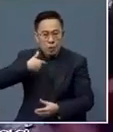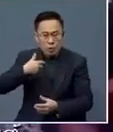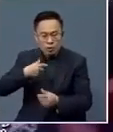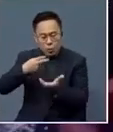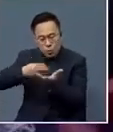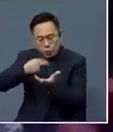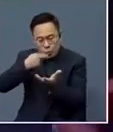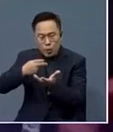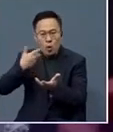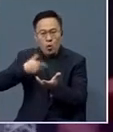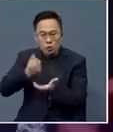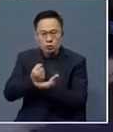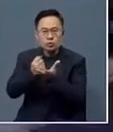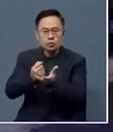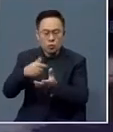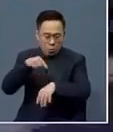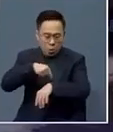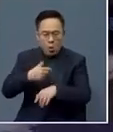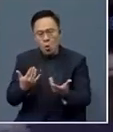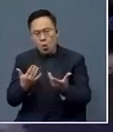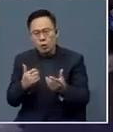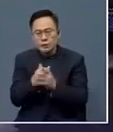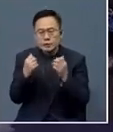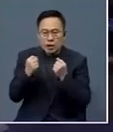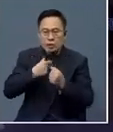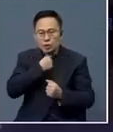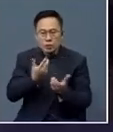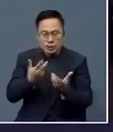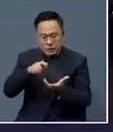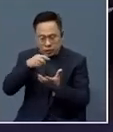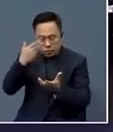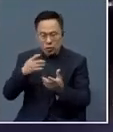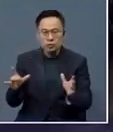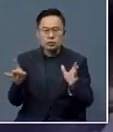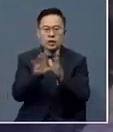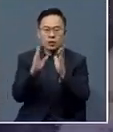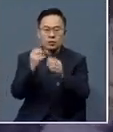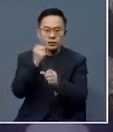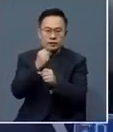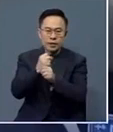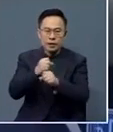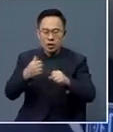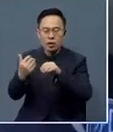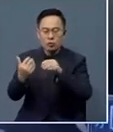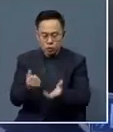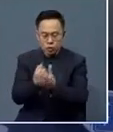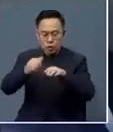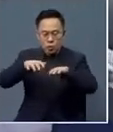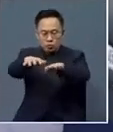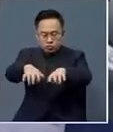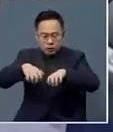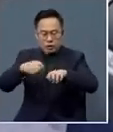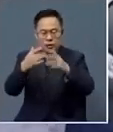และบะหมี่กึ่งสำเร็จรูปช่วยประทังความหิวผ่อนคลายความหนาวอีกทางหนึ่งก่อนที่ในที่สุดเจ้าหน้าที่ก็จะมาจัดการเคลียร์เส้นทางการจ